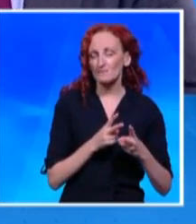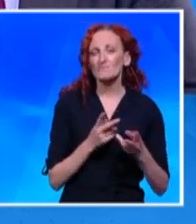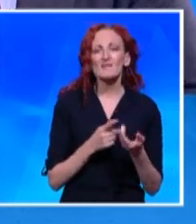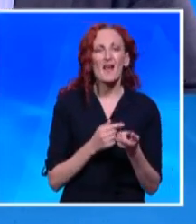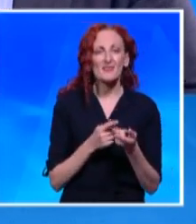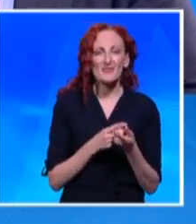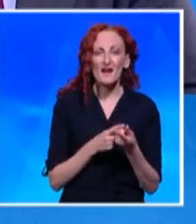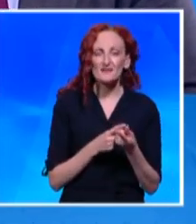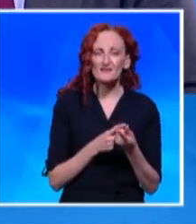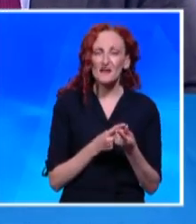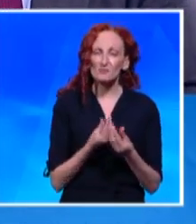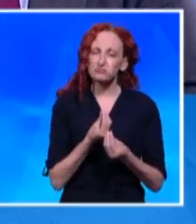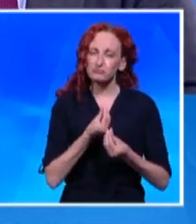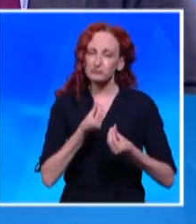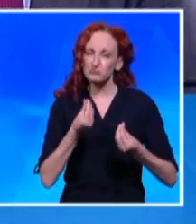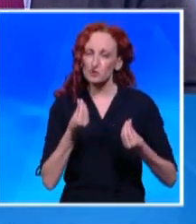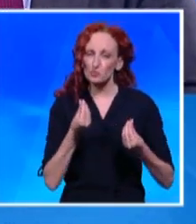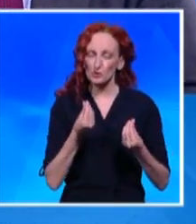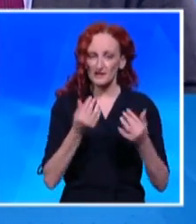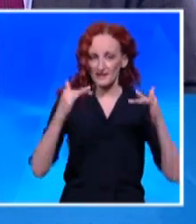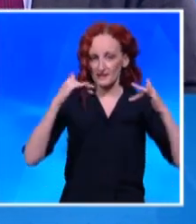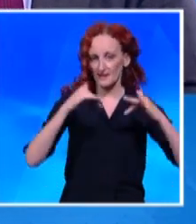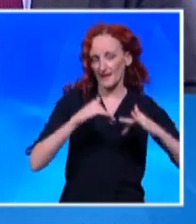някои сухи дерета, но също и на